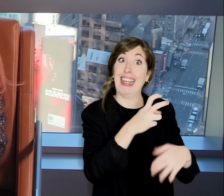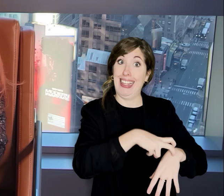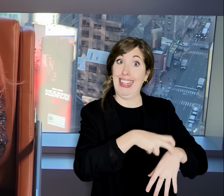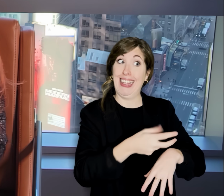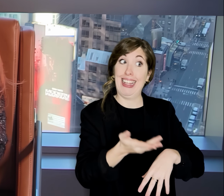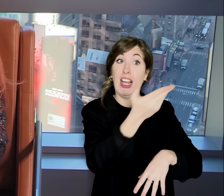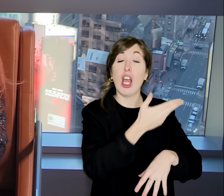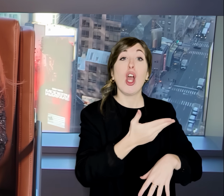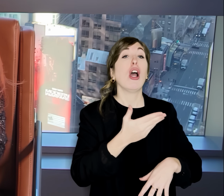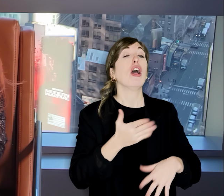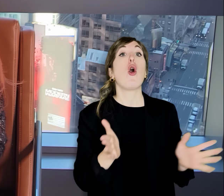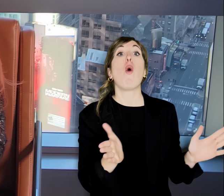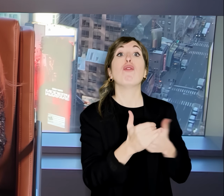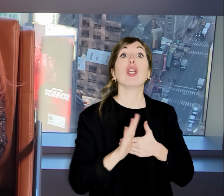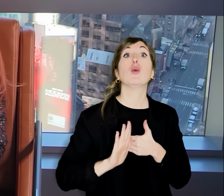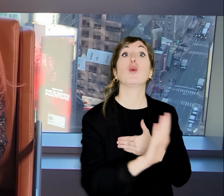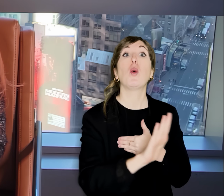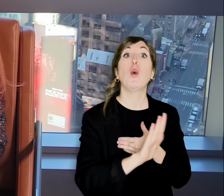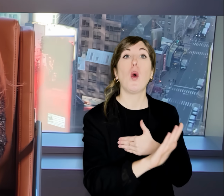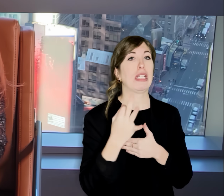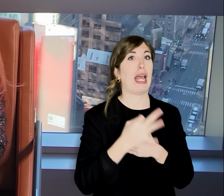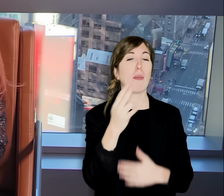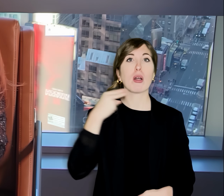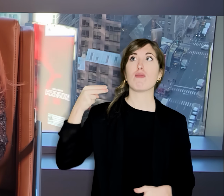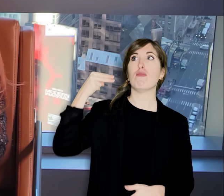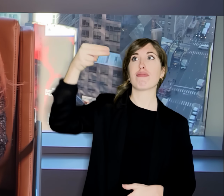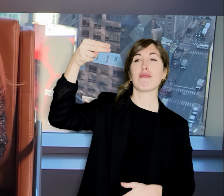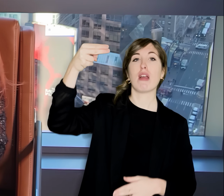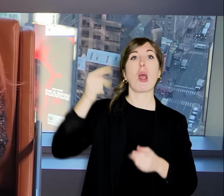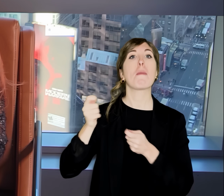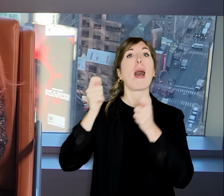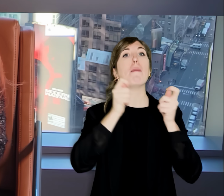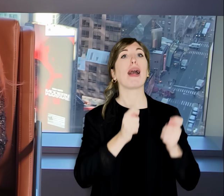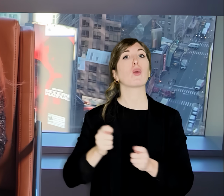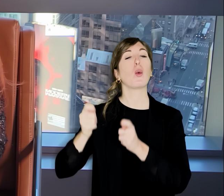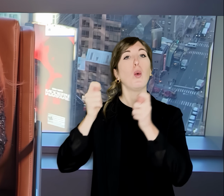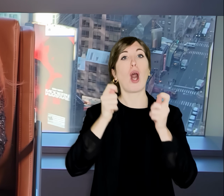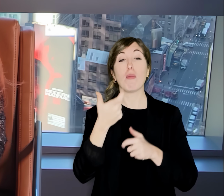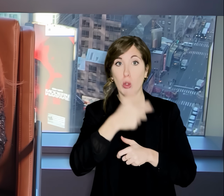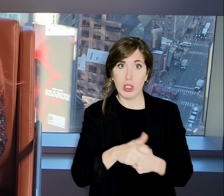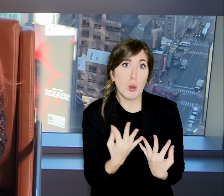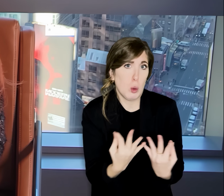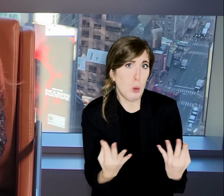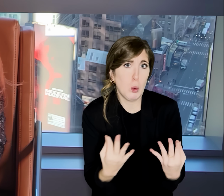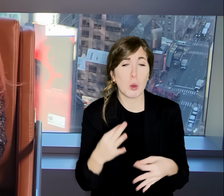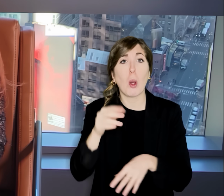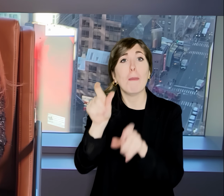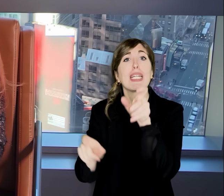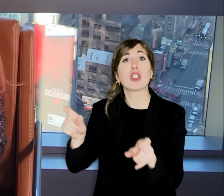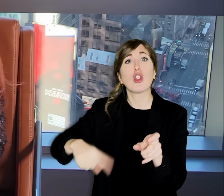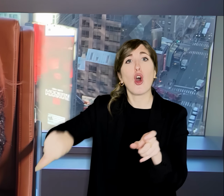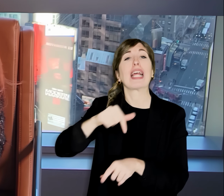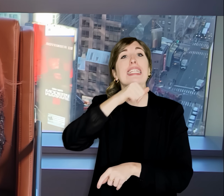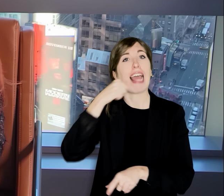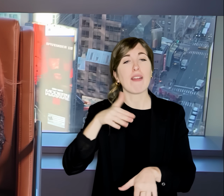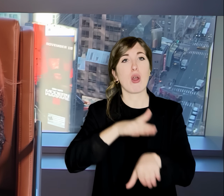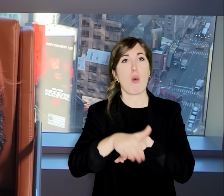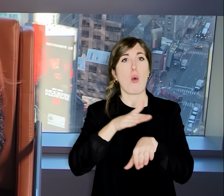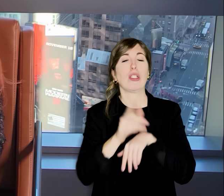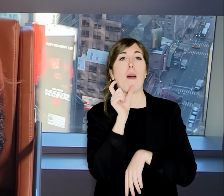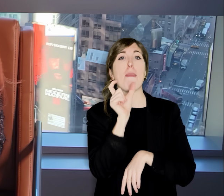consulenze ho scritto tutti mappatura perché è un termine che è giusto per la per la gente il